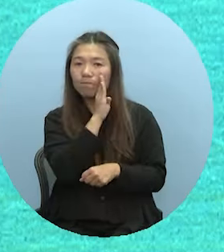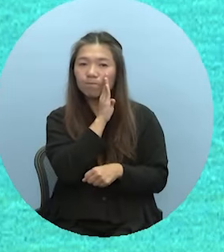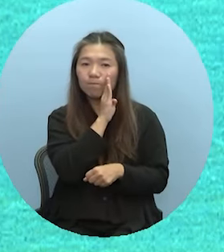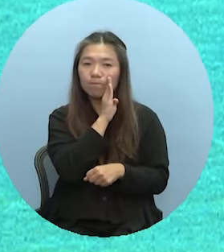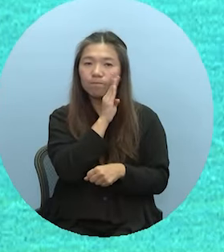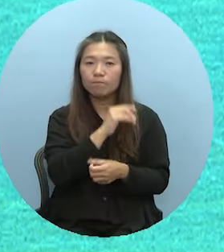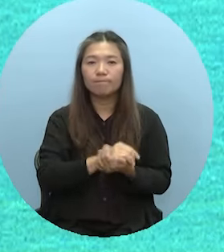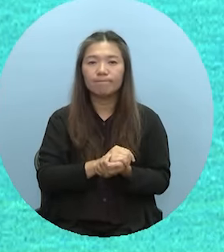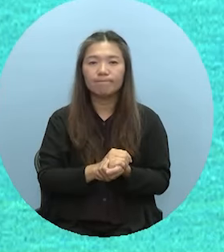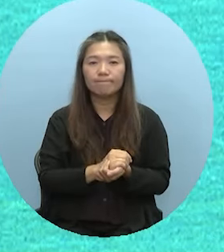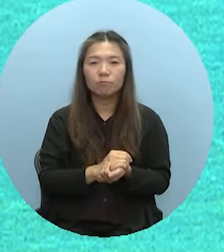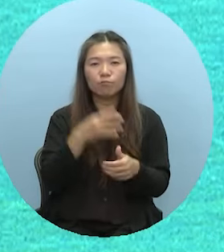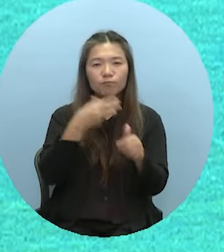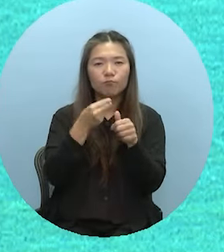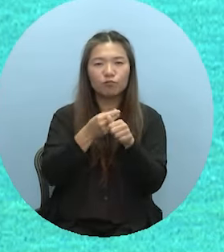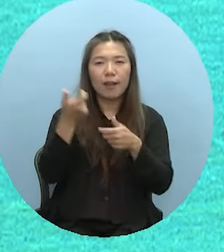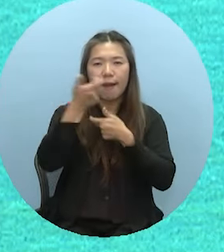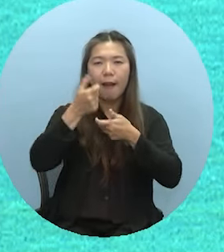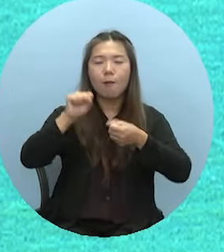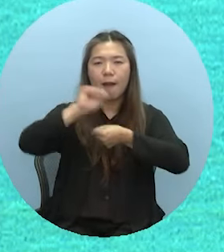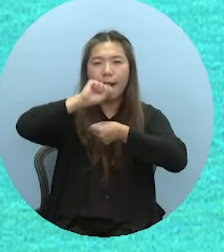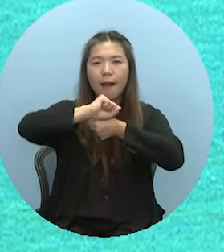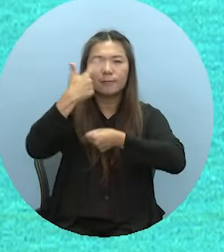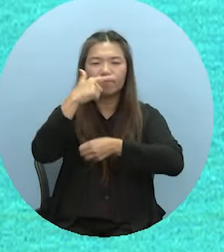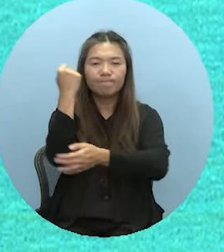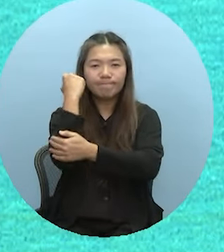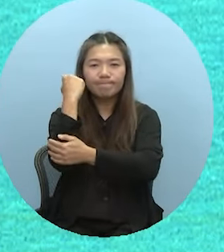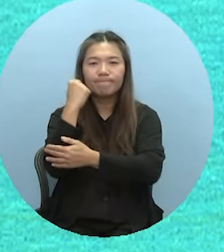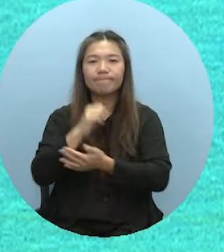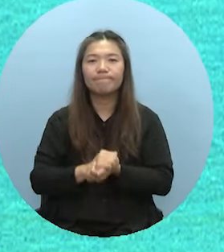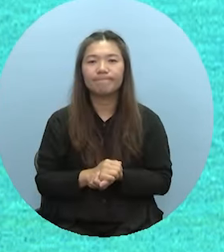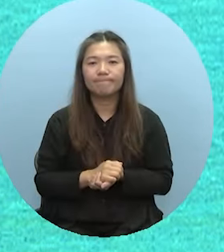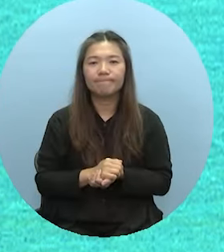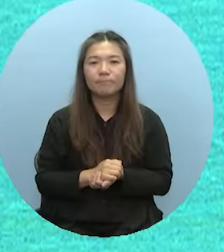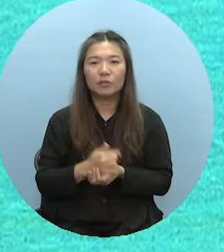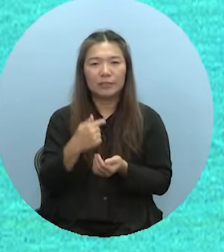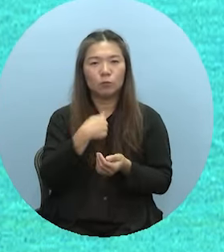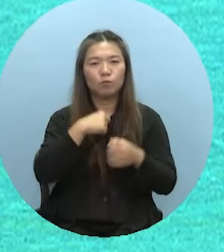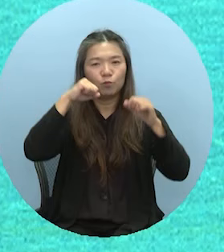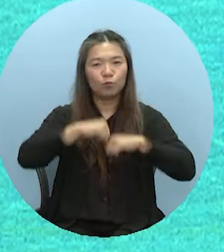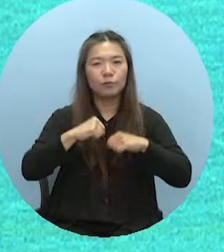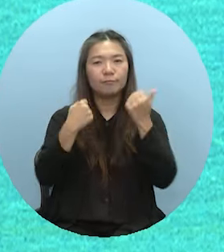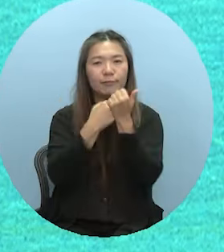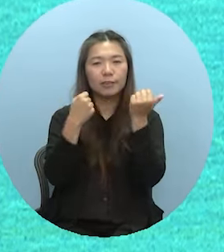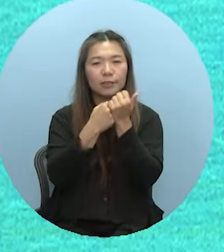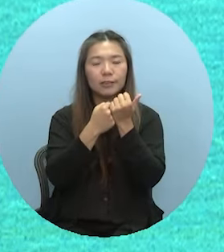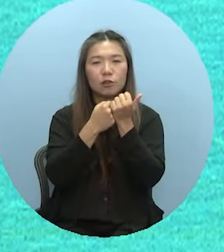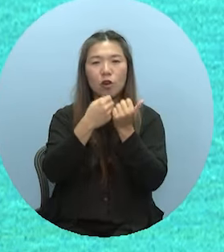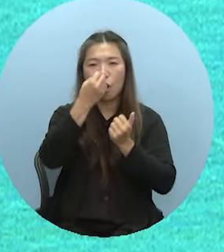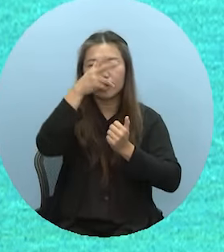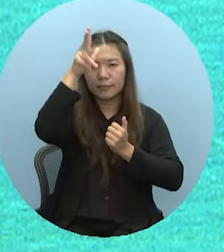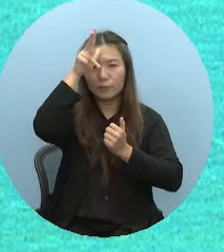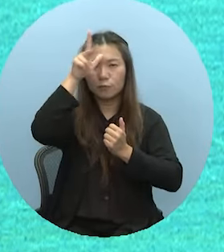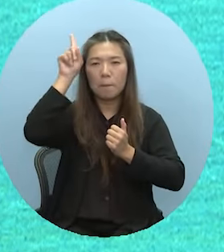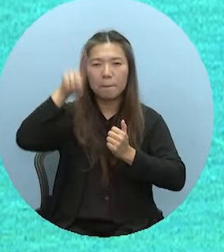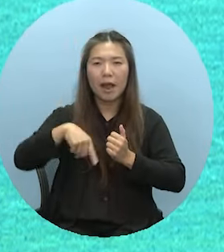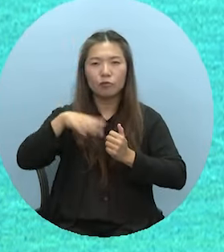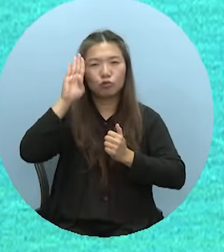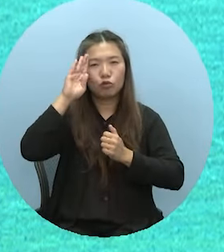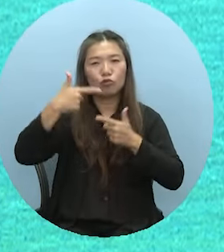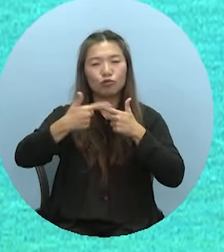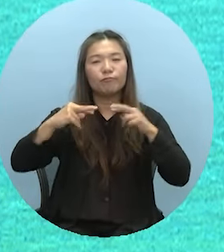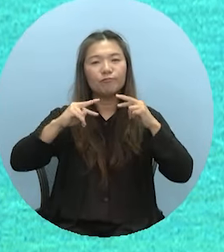態，培育經濟增長新動能；需要堅定支持特區政府落實長遠發